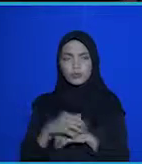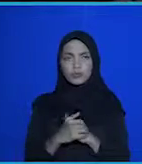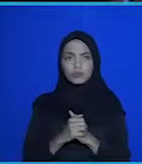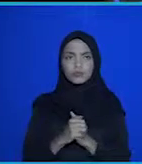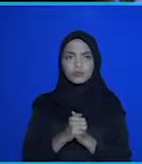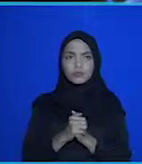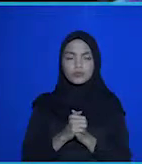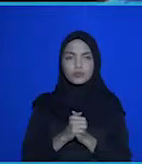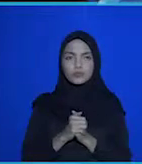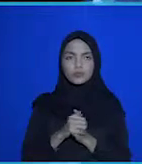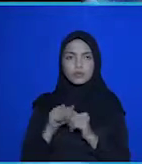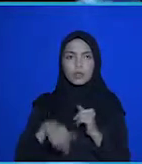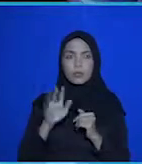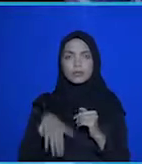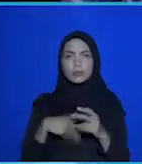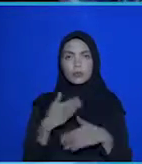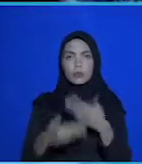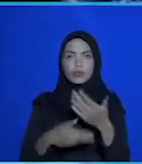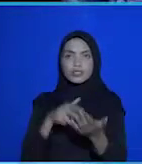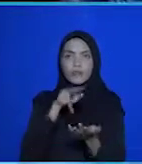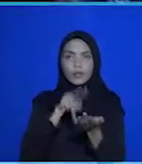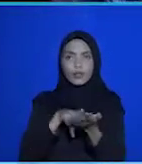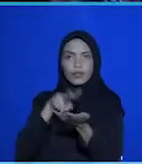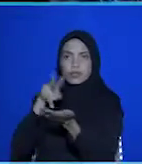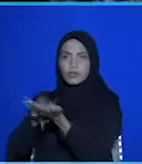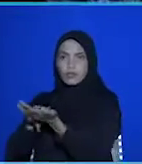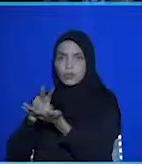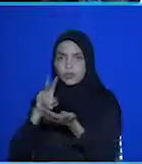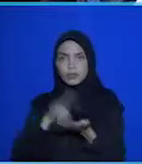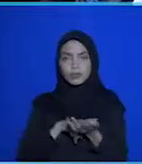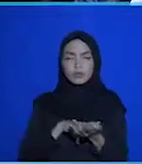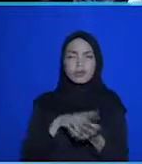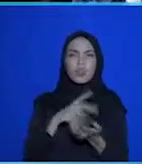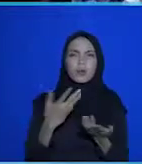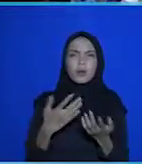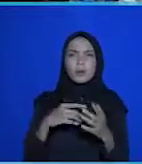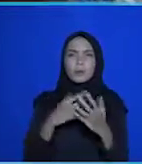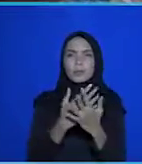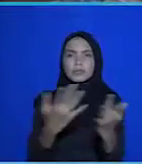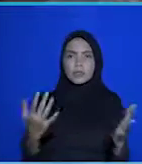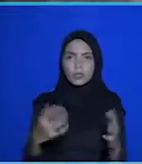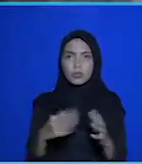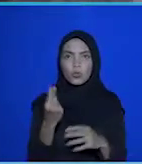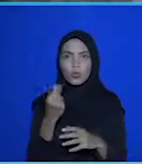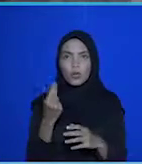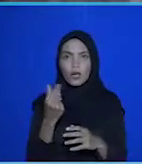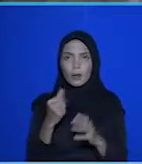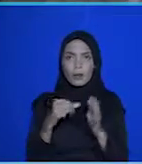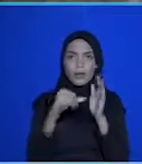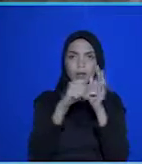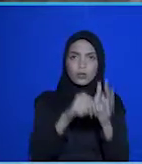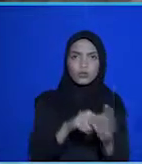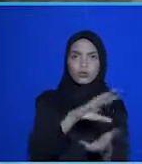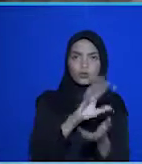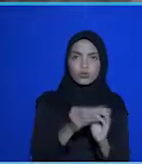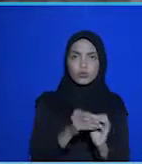ya, sedang dalam proses verifikasi. Apa? Masyarakat itu akan mendapat bantuan uang untuk yang rusak berat 50